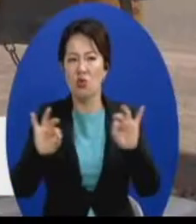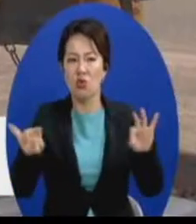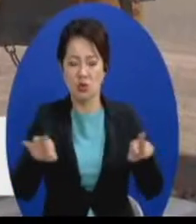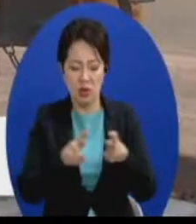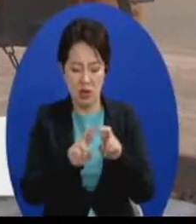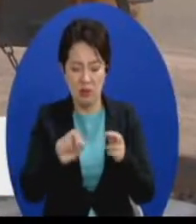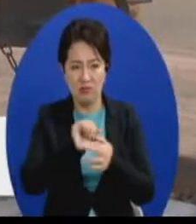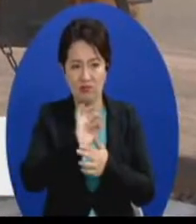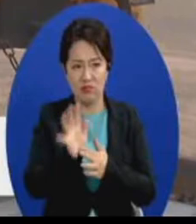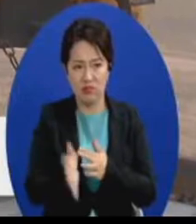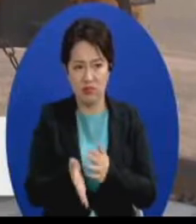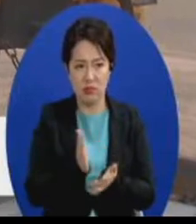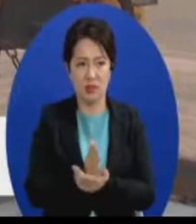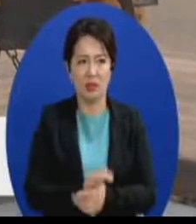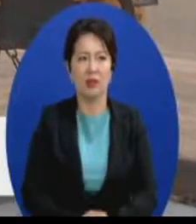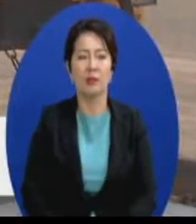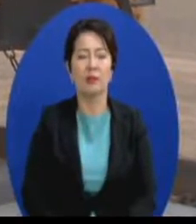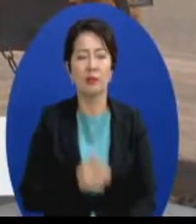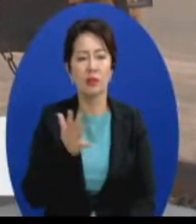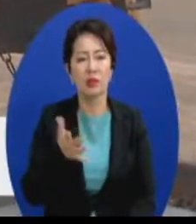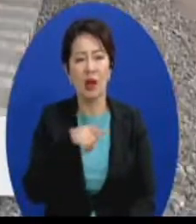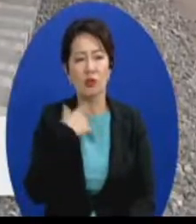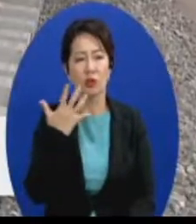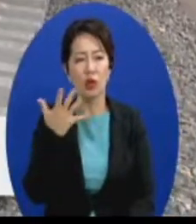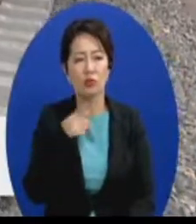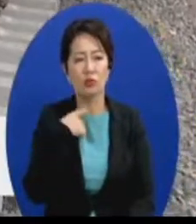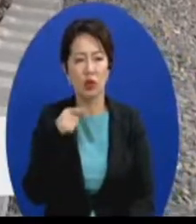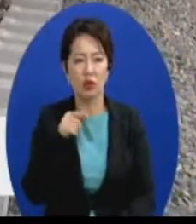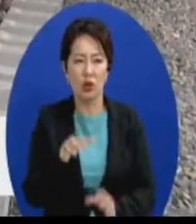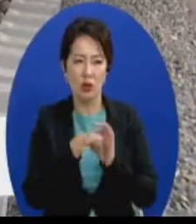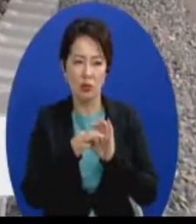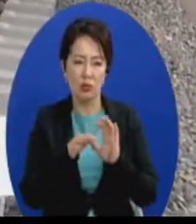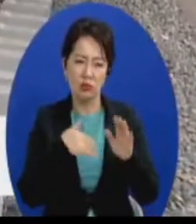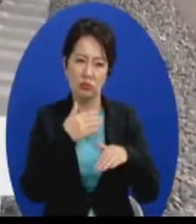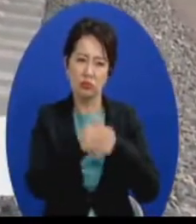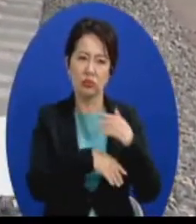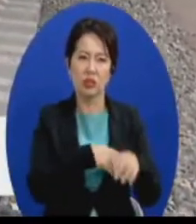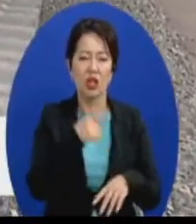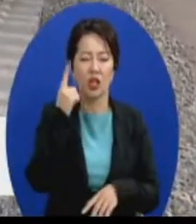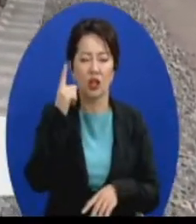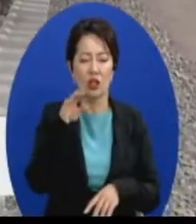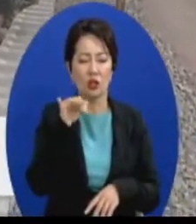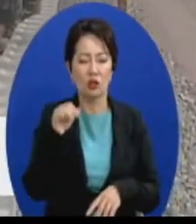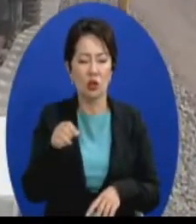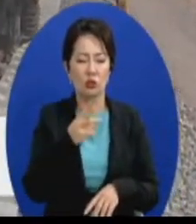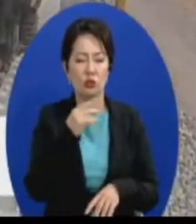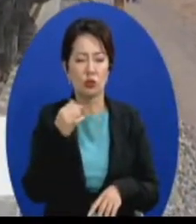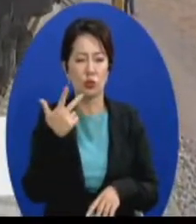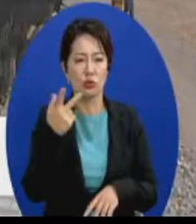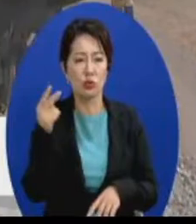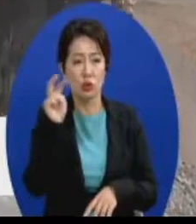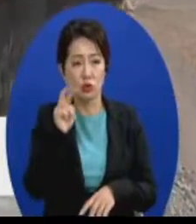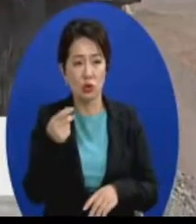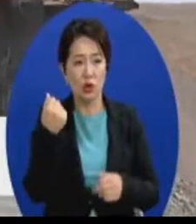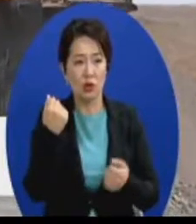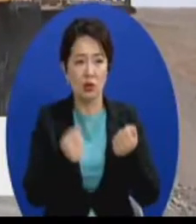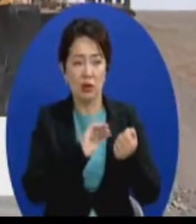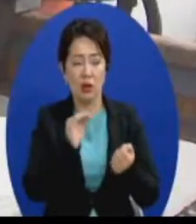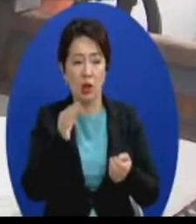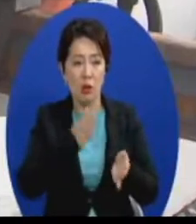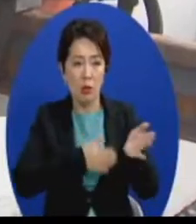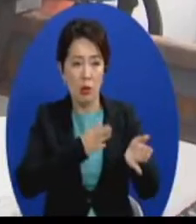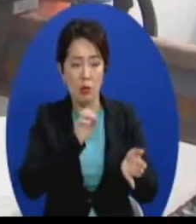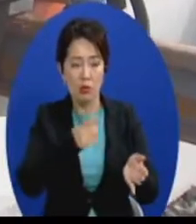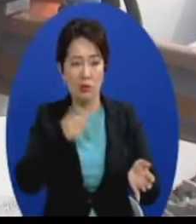төрлийн ангиллтай. Өнөөдөр 5 толгойн бүлэг ордоос гашуун сухад хүртэл 1 тонн нүрсийг 32 ам доллараар тээвэрлэж байна. Төмөр зам